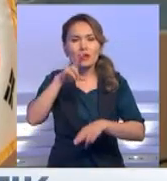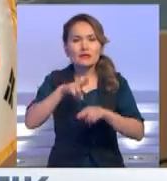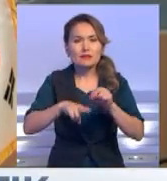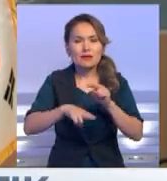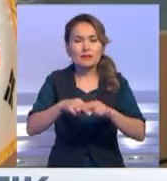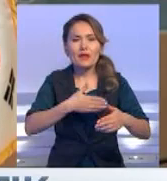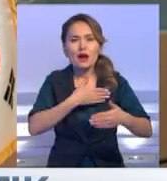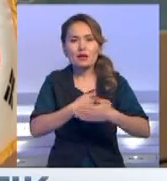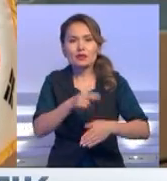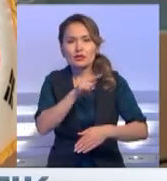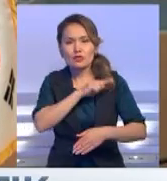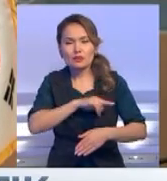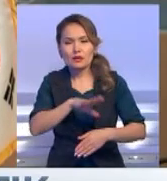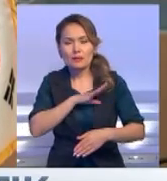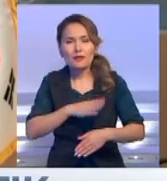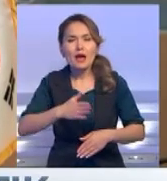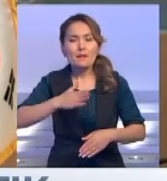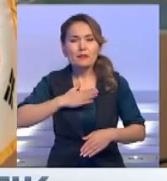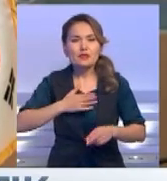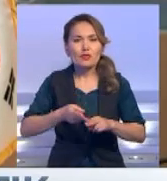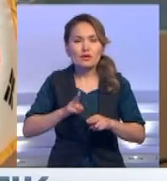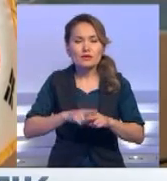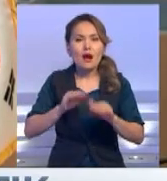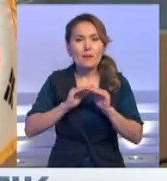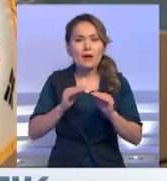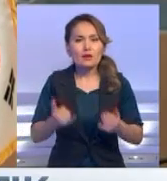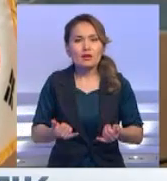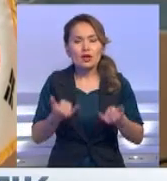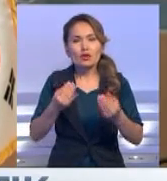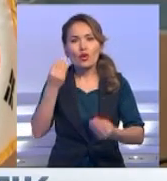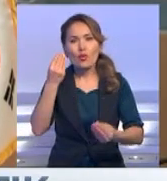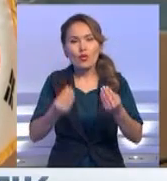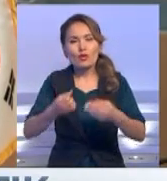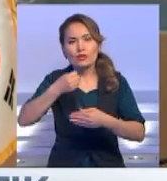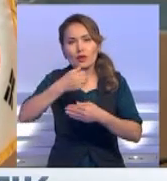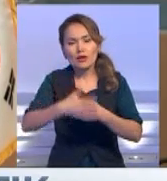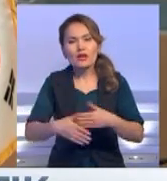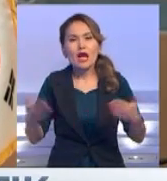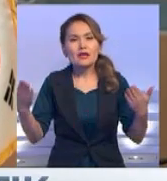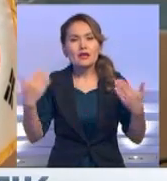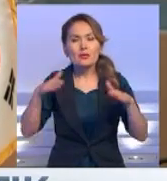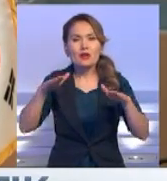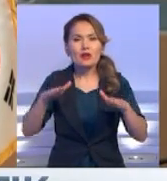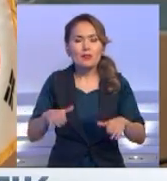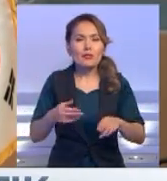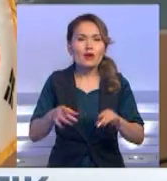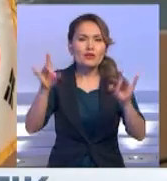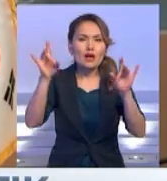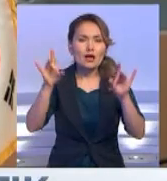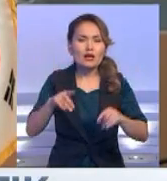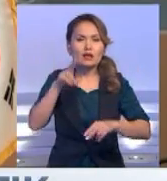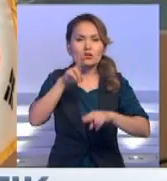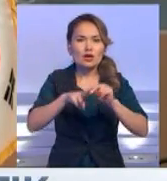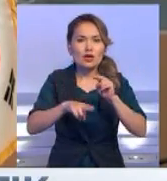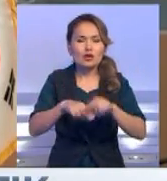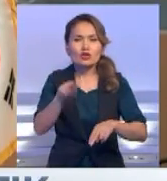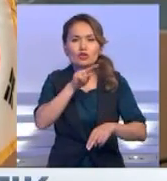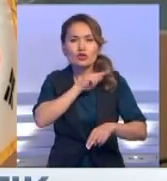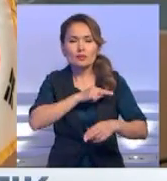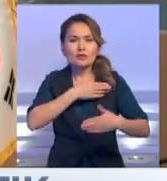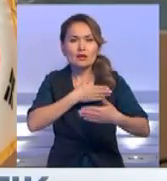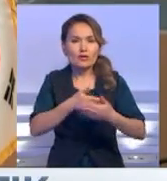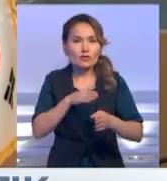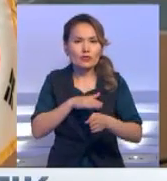барлық мамандары зерттеулермен айналысады. Біз балаларға арналған ойын-сауық орталығын, демалыс орындары мен казинолар салу бойынша жұмыс істеп жатырмыз.